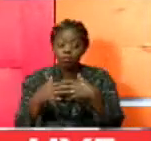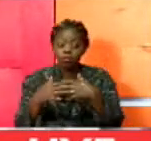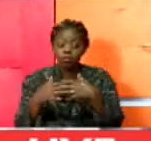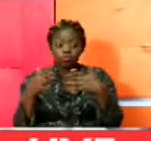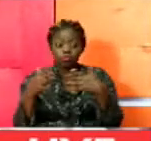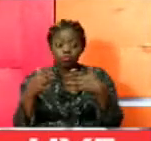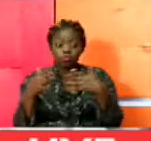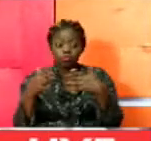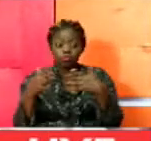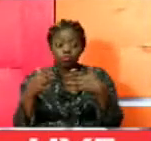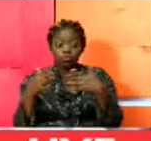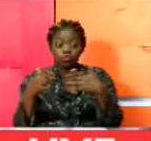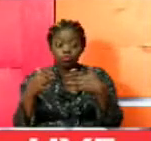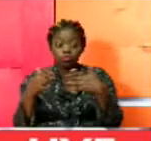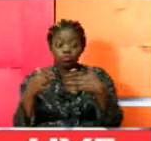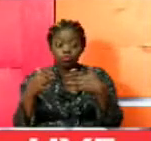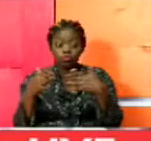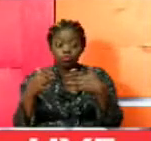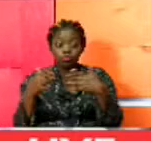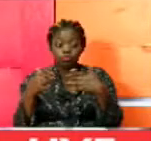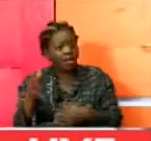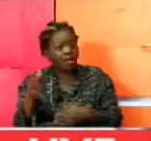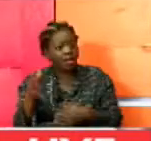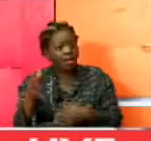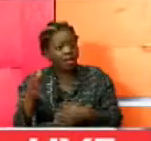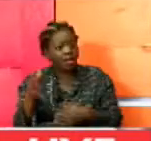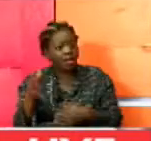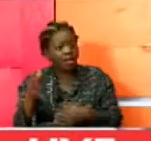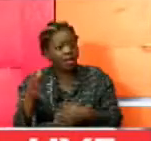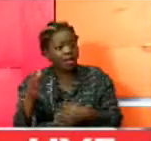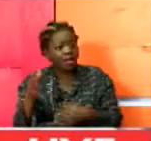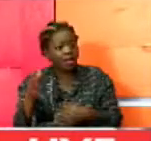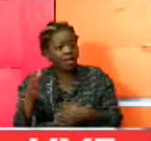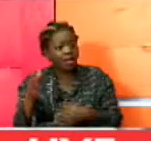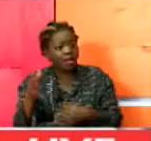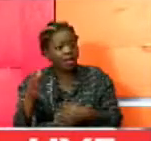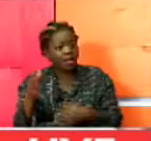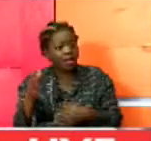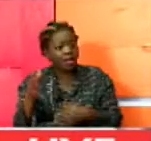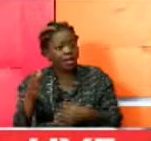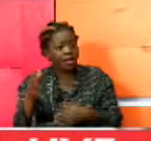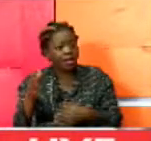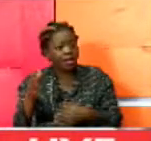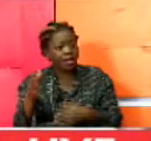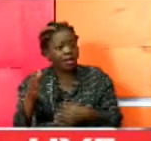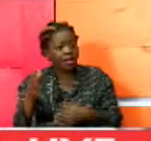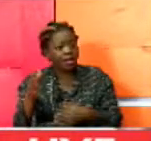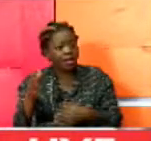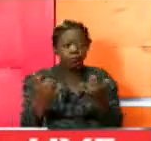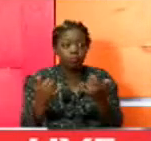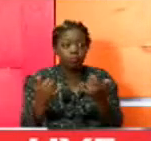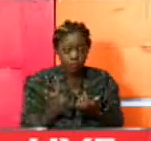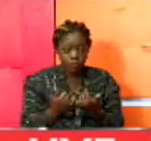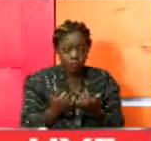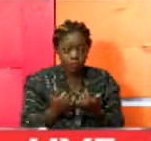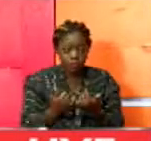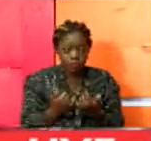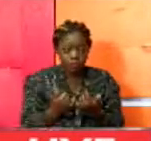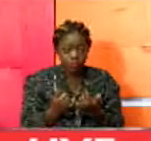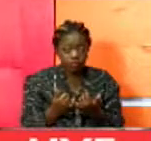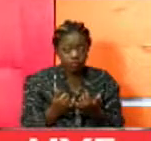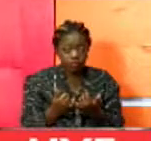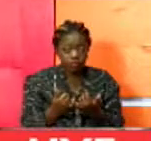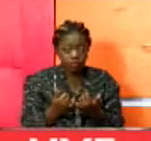buwauli lange echo nogulawo unakuteka ku kitanda mukazi unamuteka wagonakuteka mu kitanda wansi mukazi unamuteka